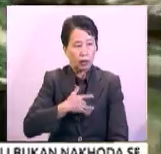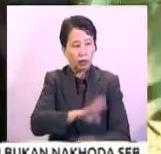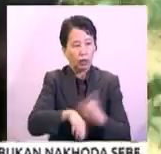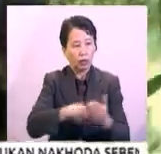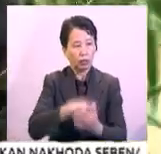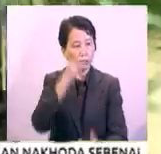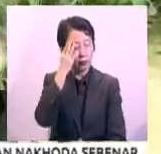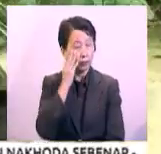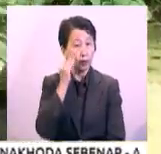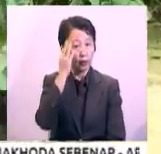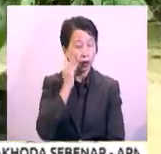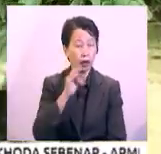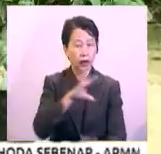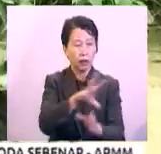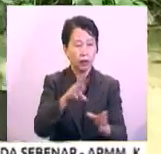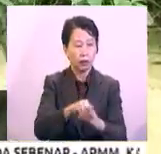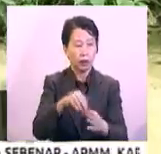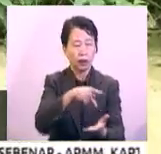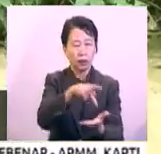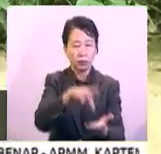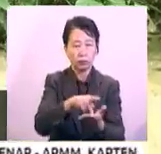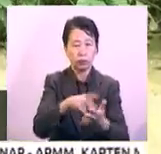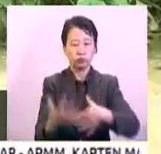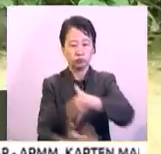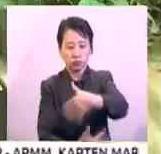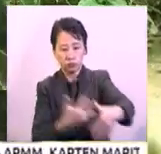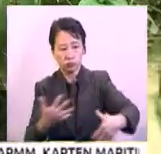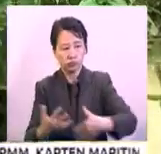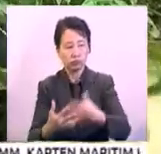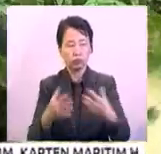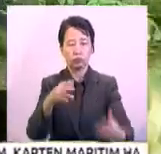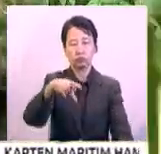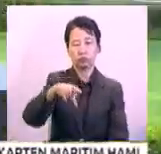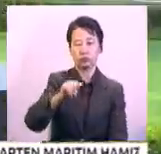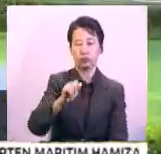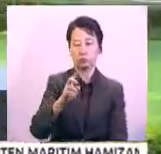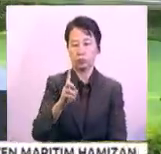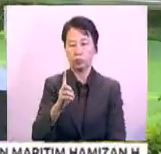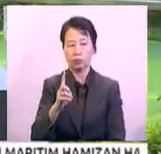pengalaman safari meliputi pusat konservasi Panda Gergasi.